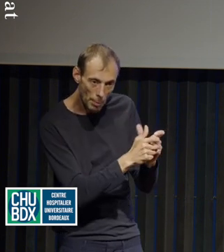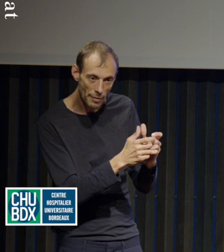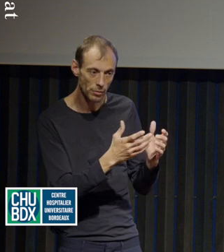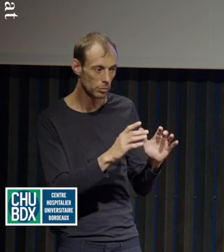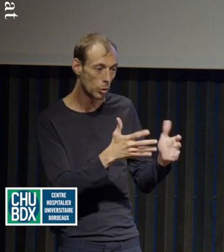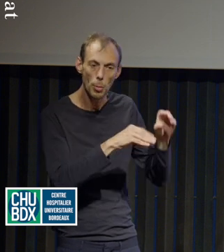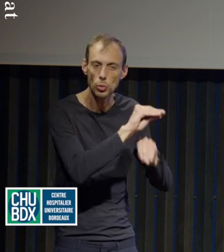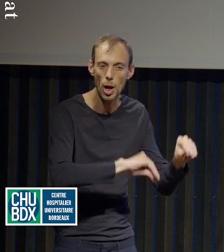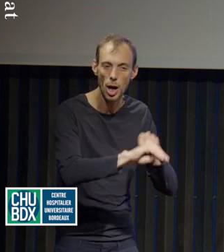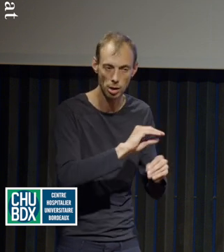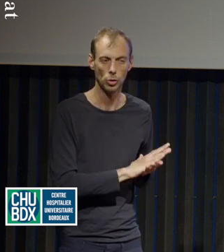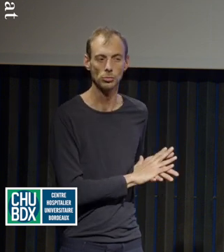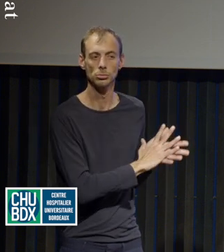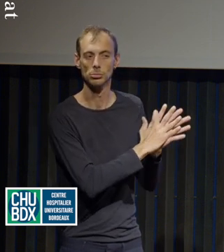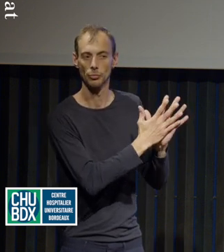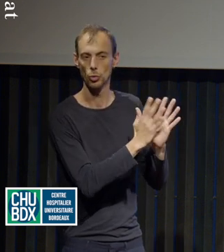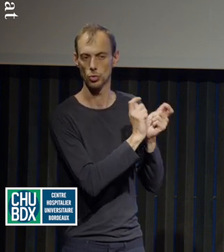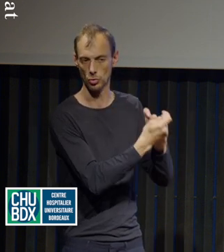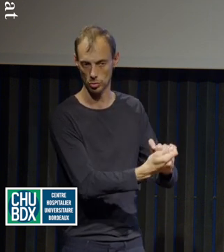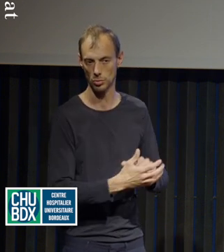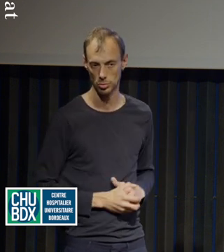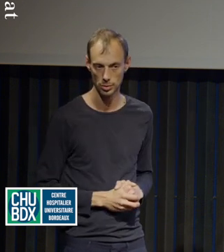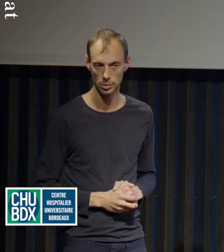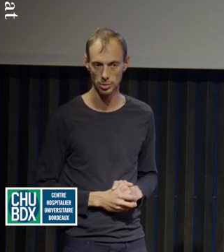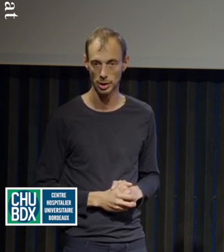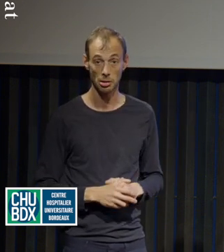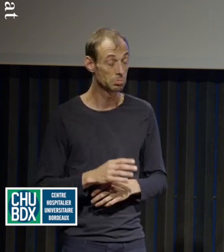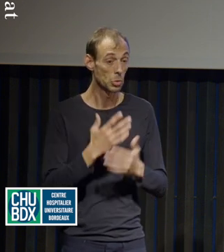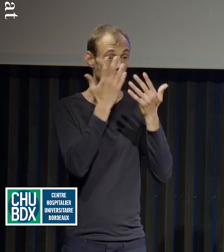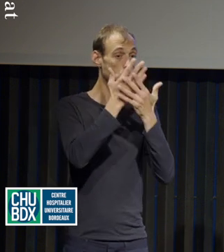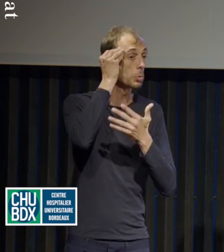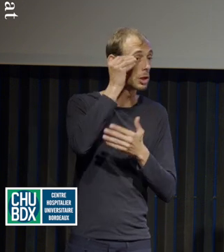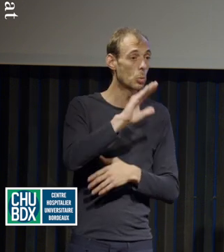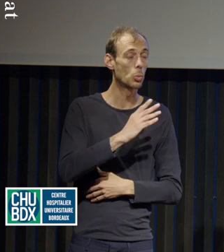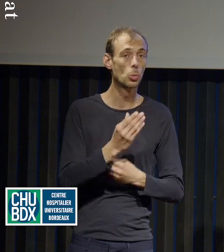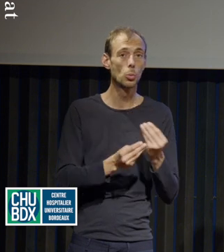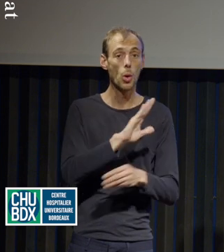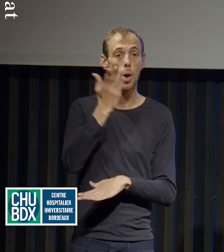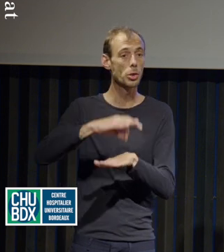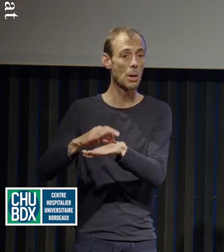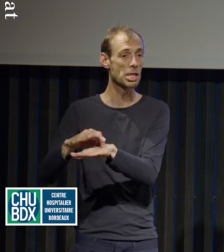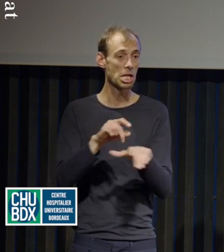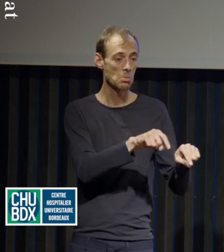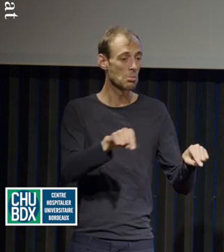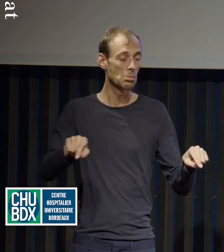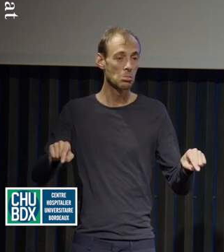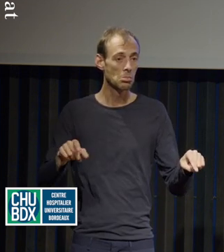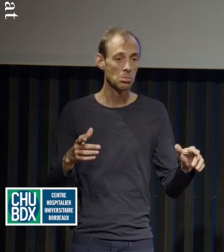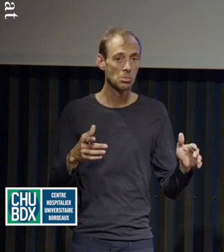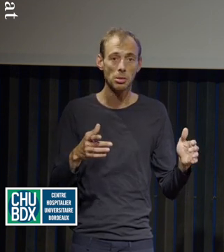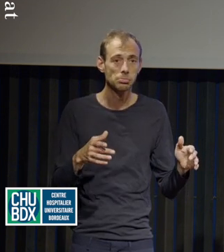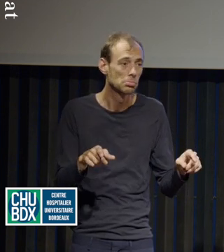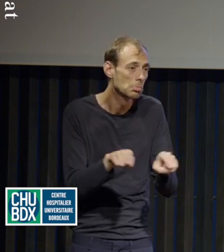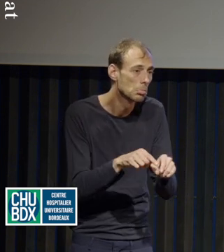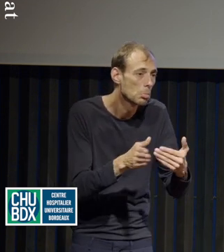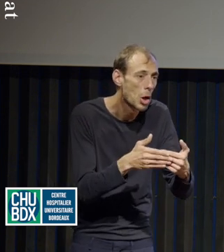troubles psychiatriques sont, comme de nombreuses autres maladies, des sortes de maladies de système